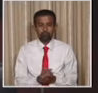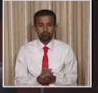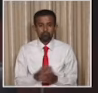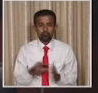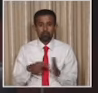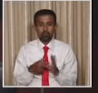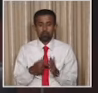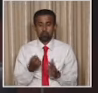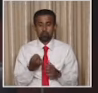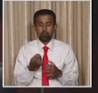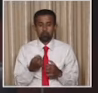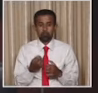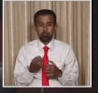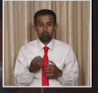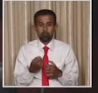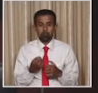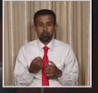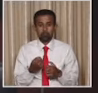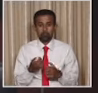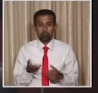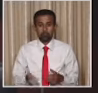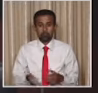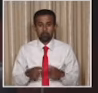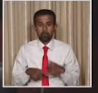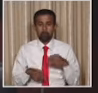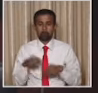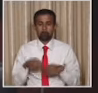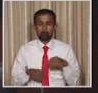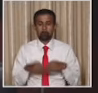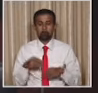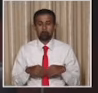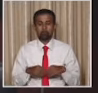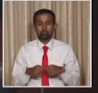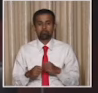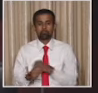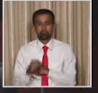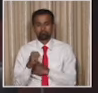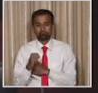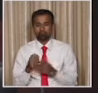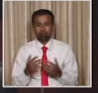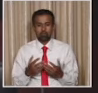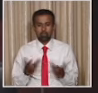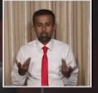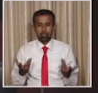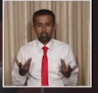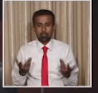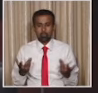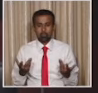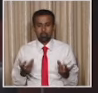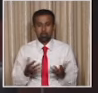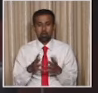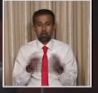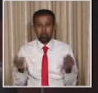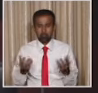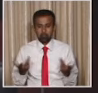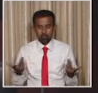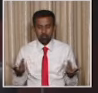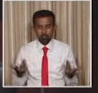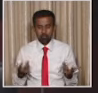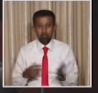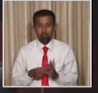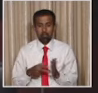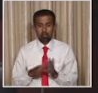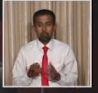ආර්ථික අර්බුදයක් තෙමෙයි මෙතන තියෙන දේශපාලන ශක්තියක් නැහැ ඒ නිසා තමයි මේක විසඳන්න බැරි